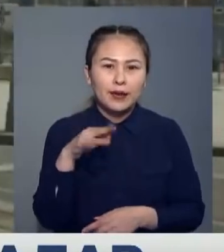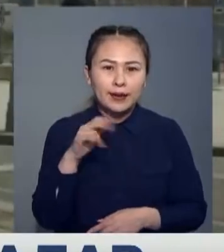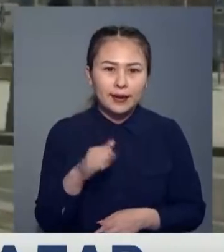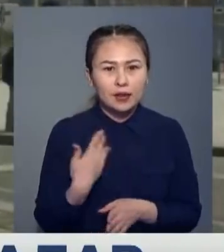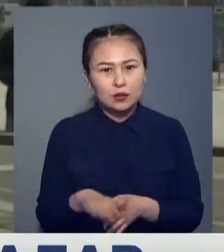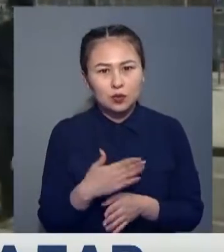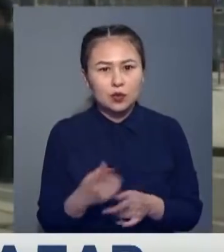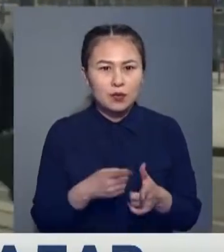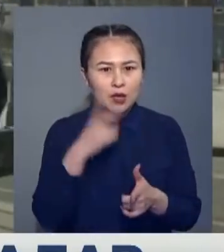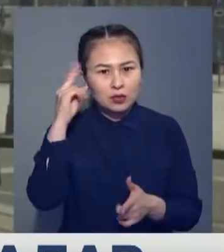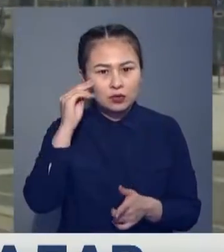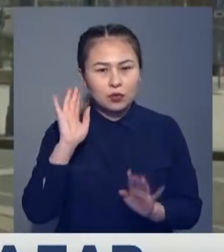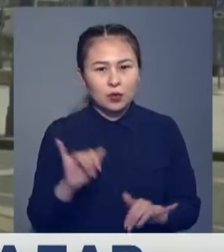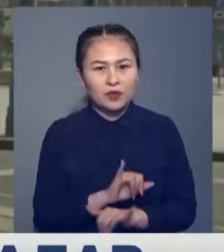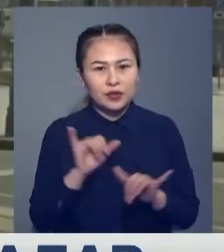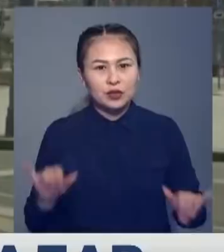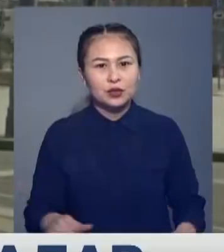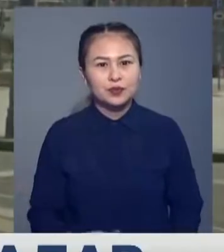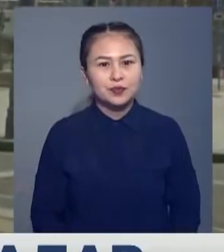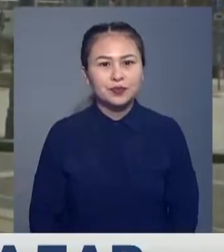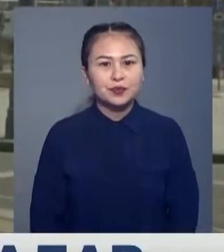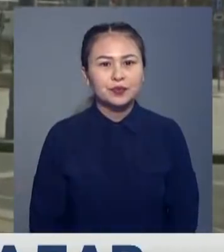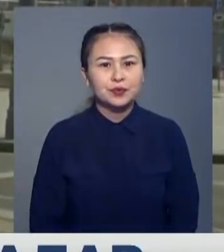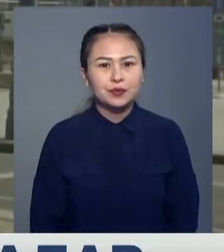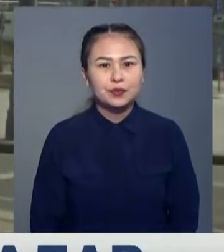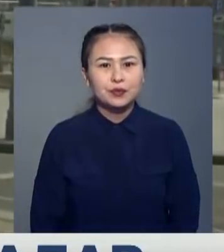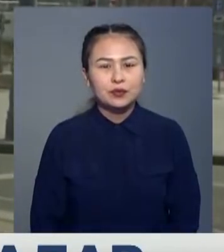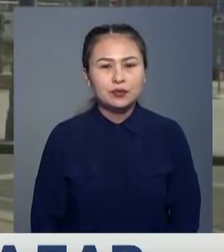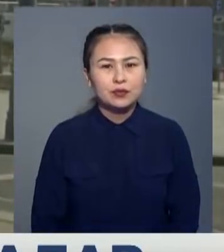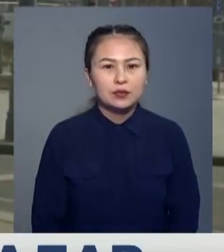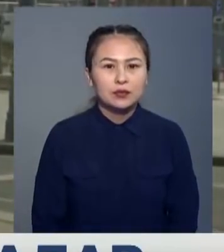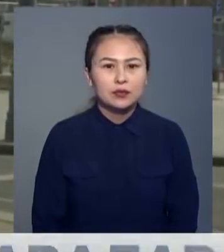және ипотекалық несиелер өтеу мерзімі созылады.